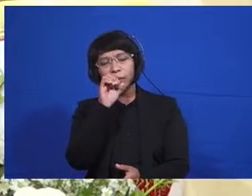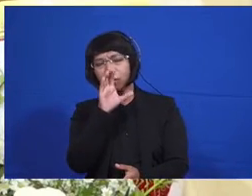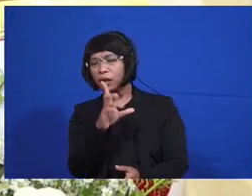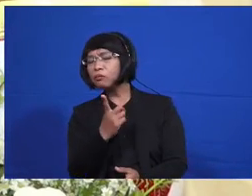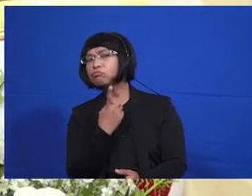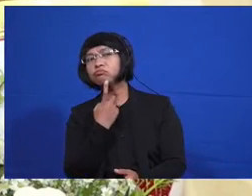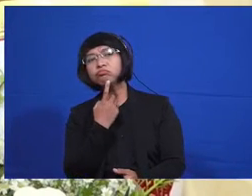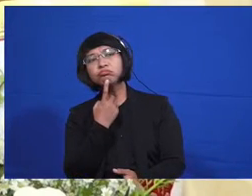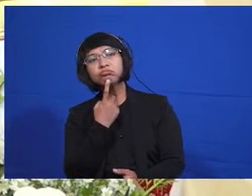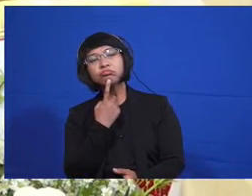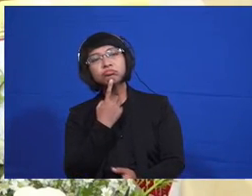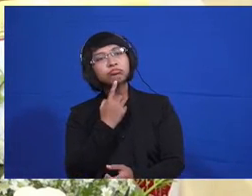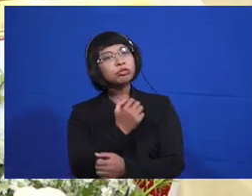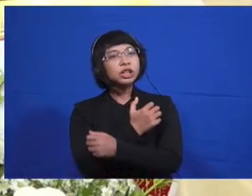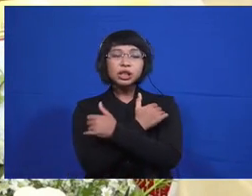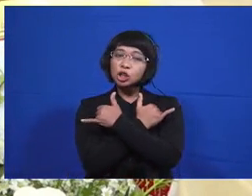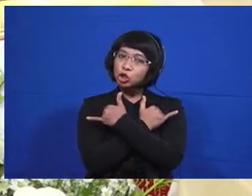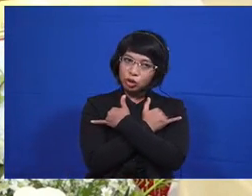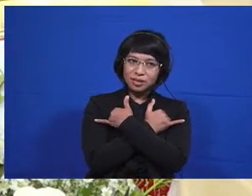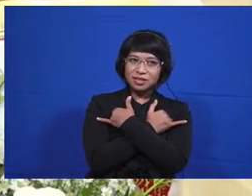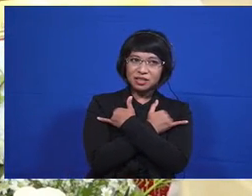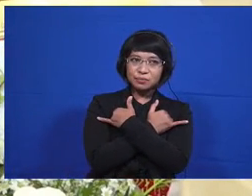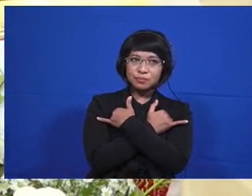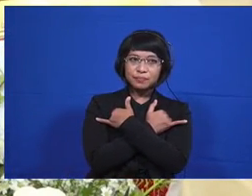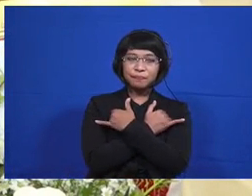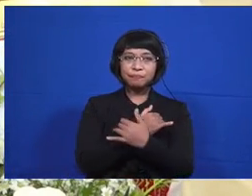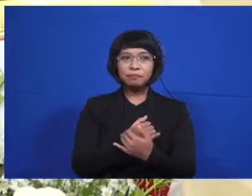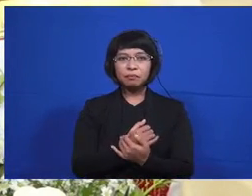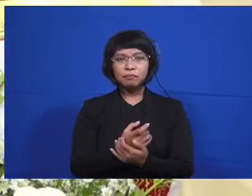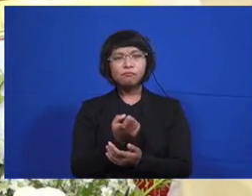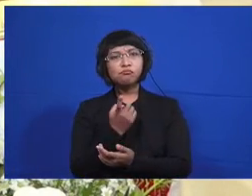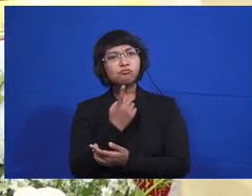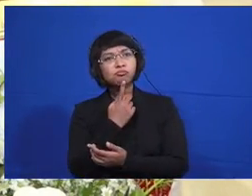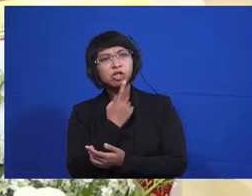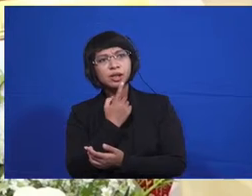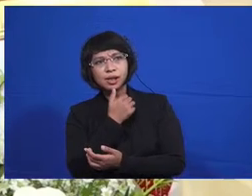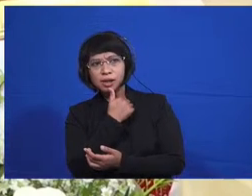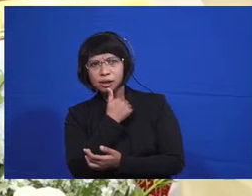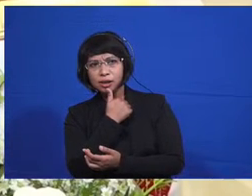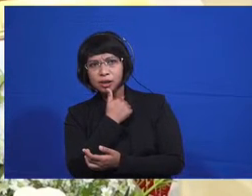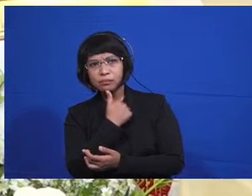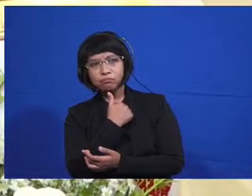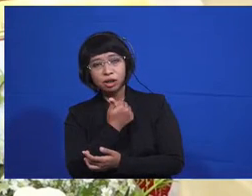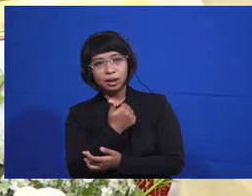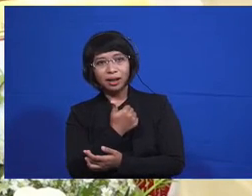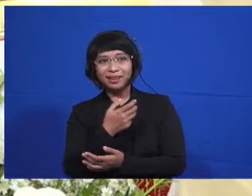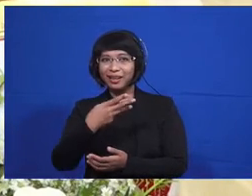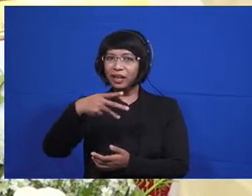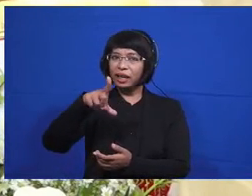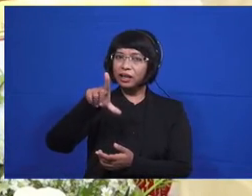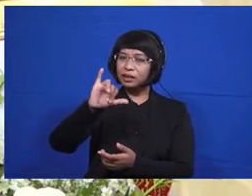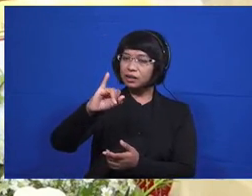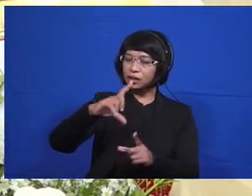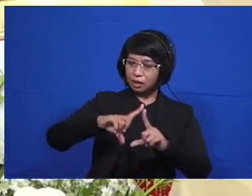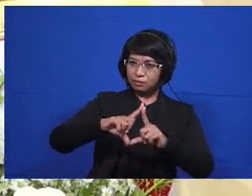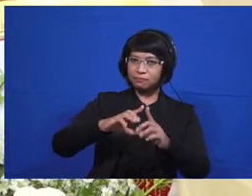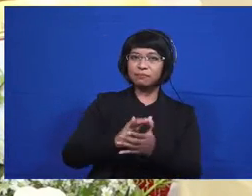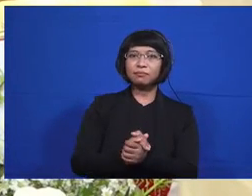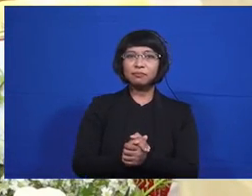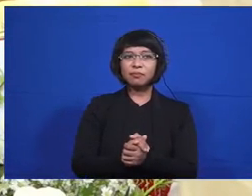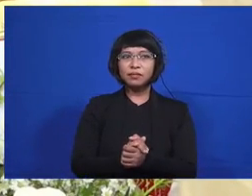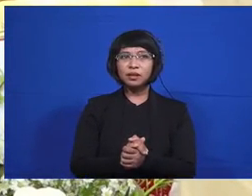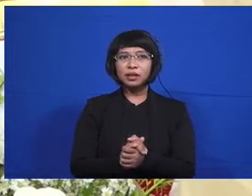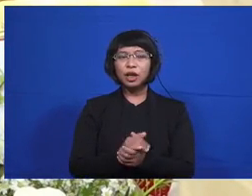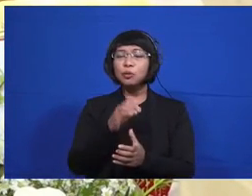Pembaptis, ada juga yang mengatakan Elia, dan ada pula yang mengatakan